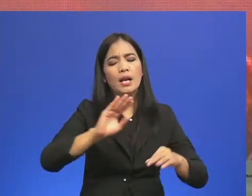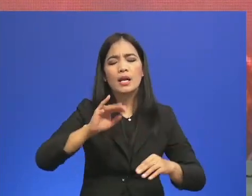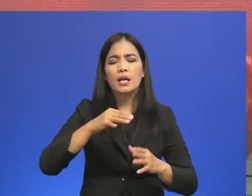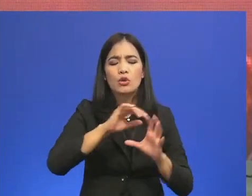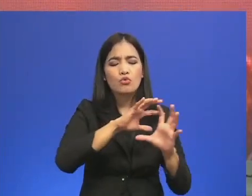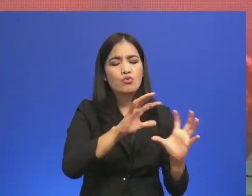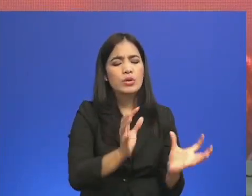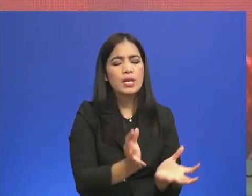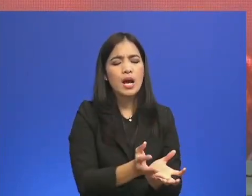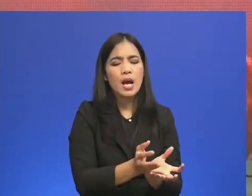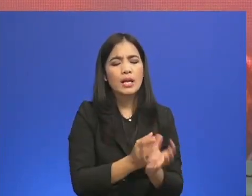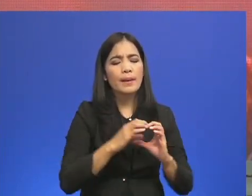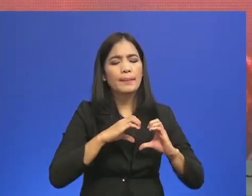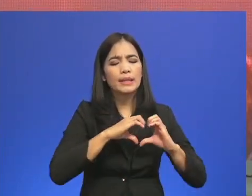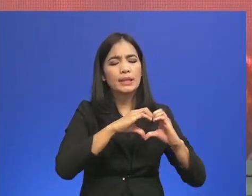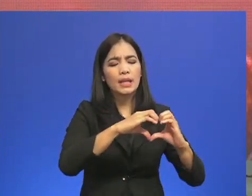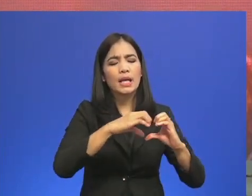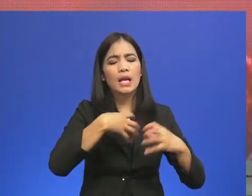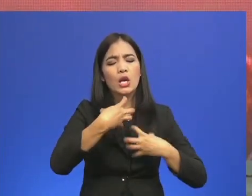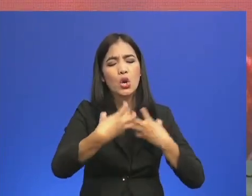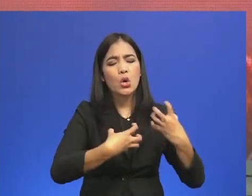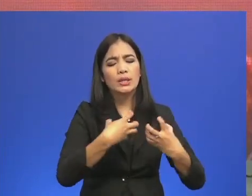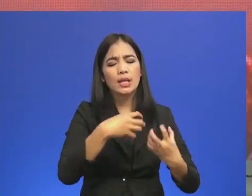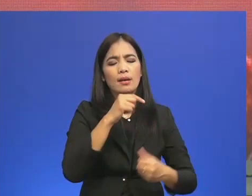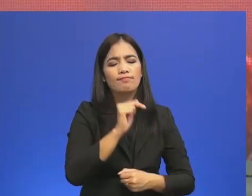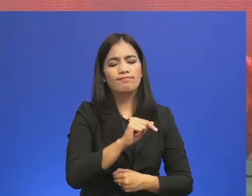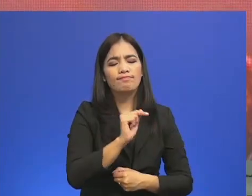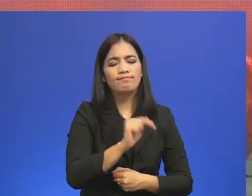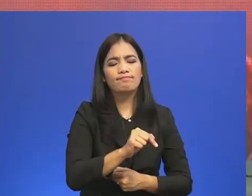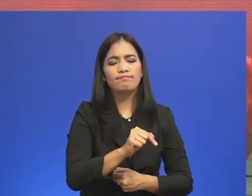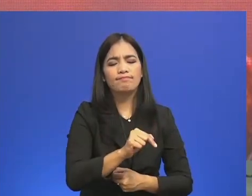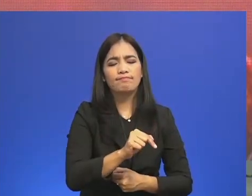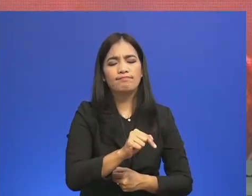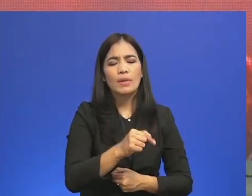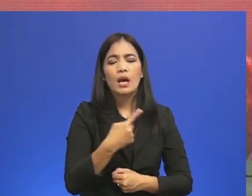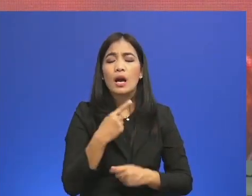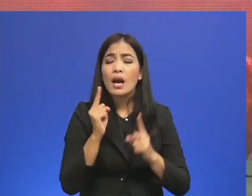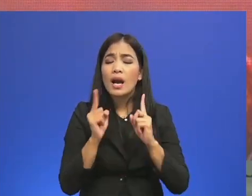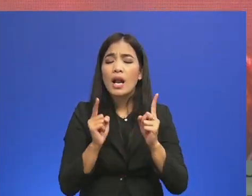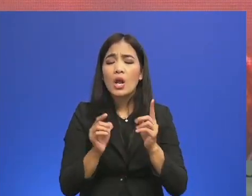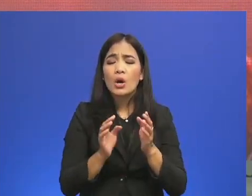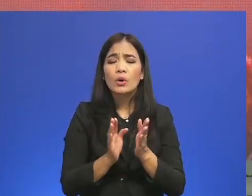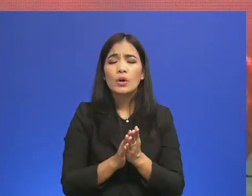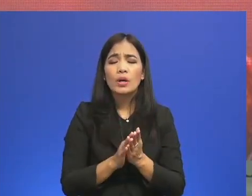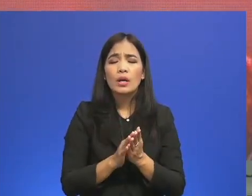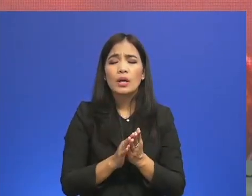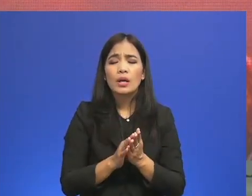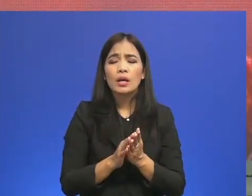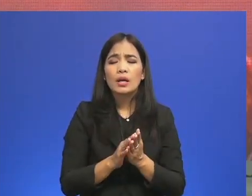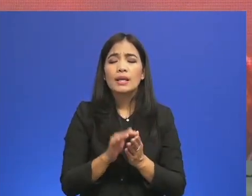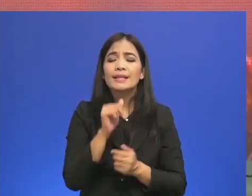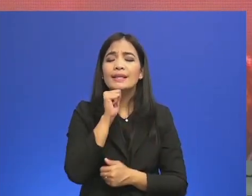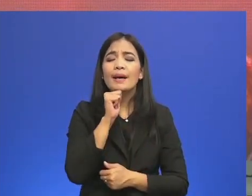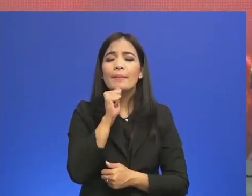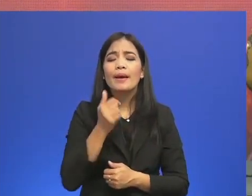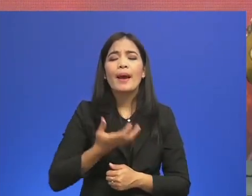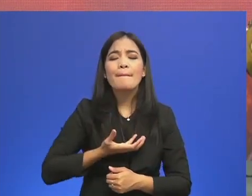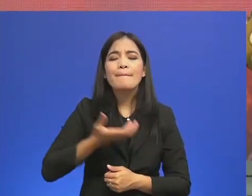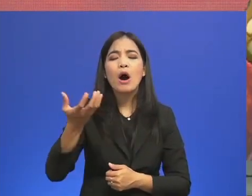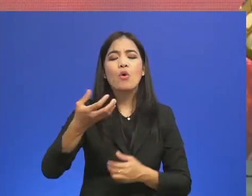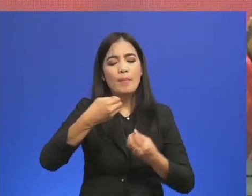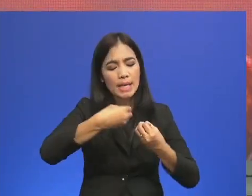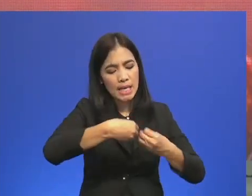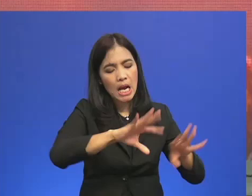segala percintaan dan dosanya. Dan kalau engkau menantang siapa yang bersedia untuk meninggalkan